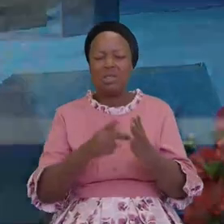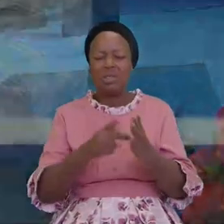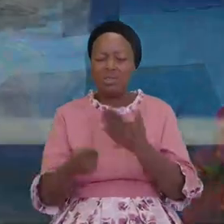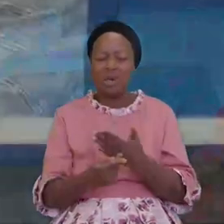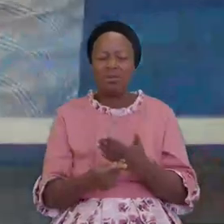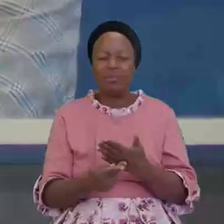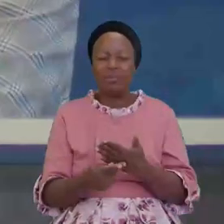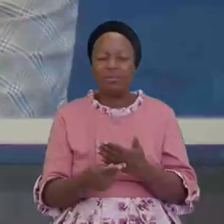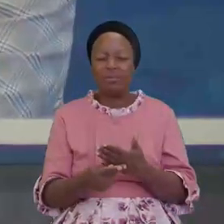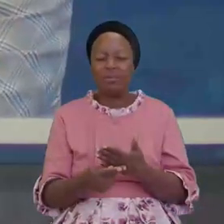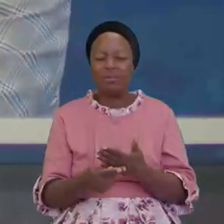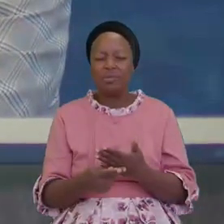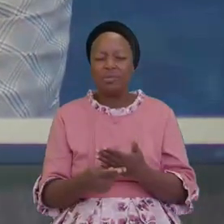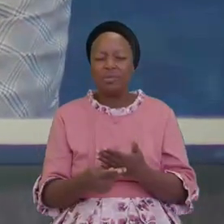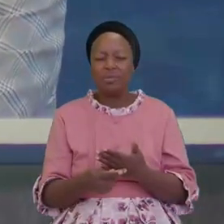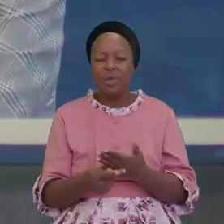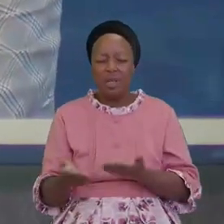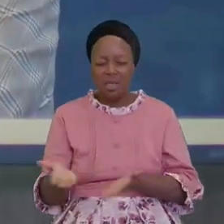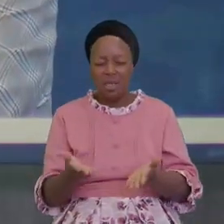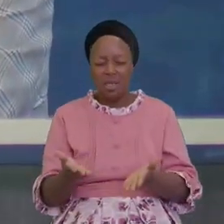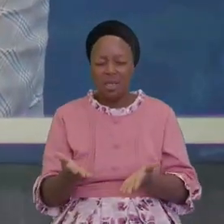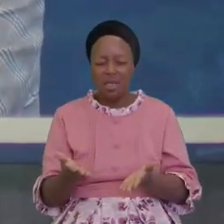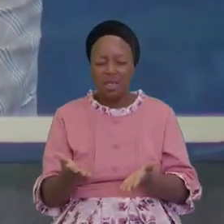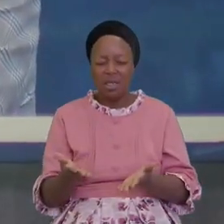Et tous ceux qui ont participé à cette croisade,